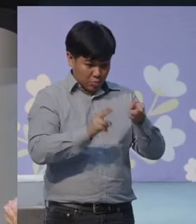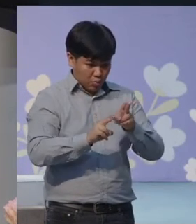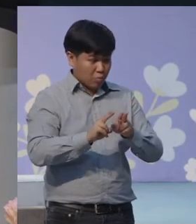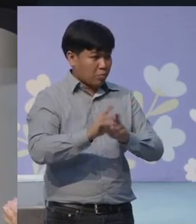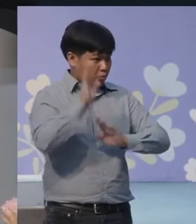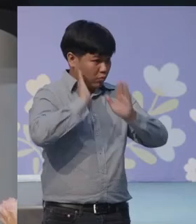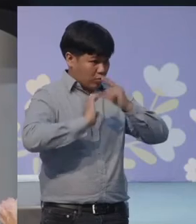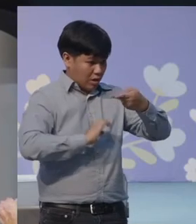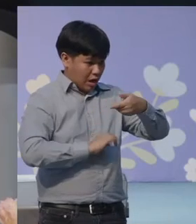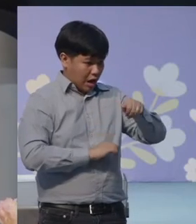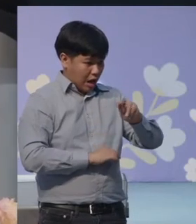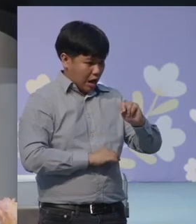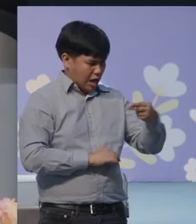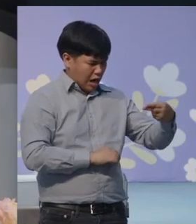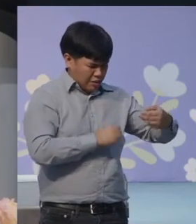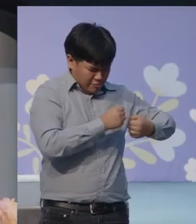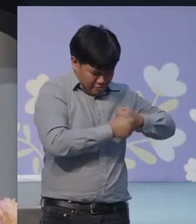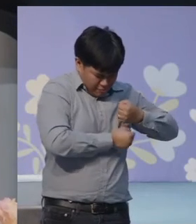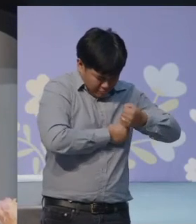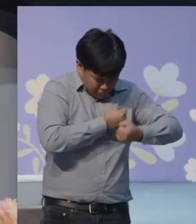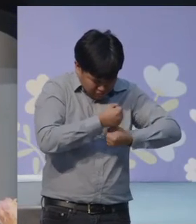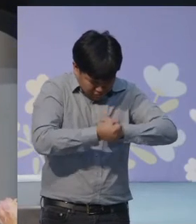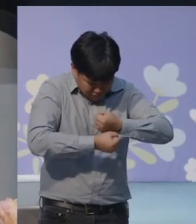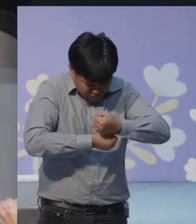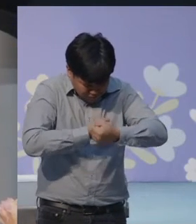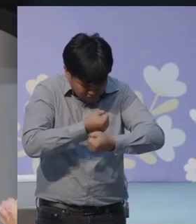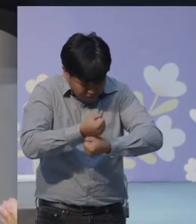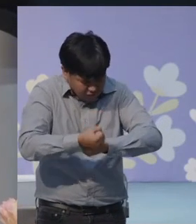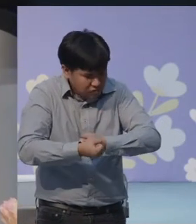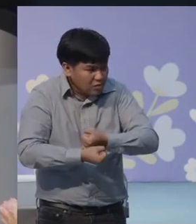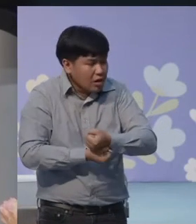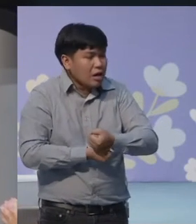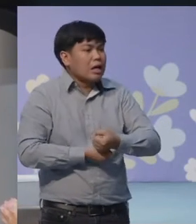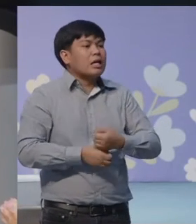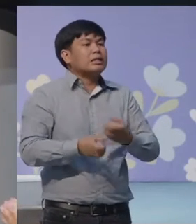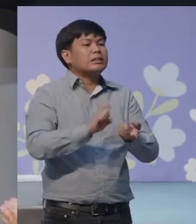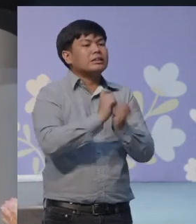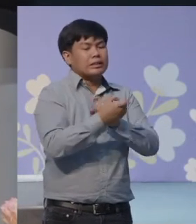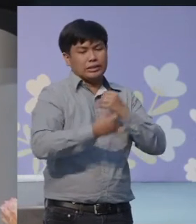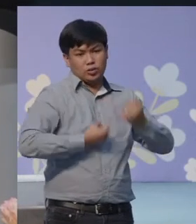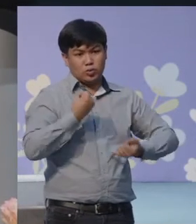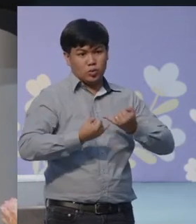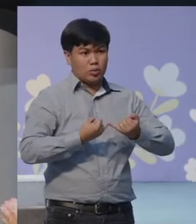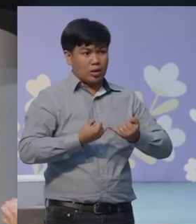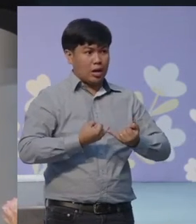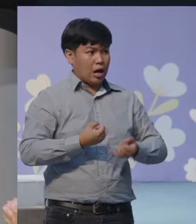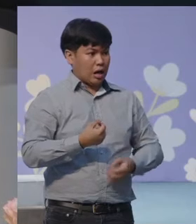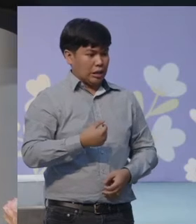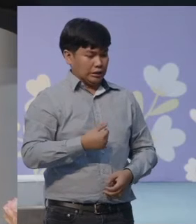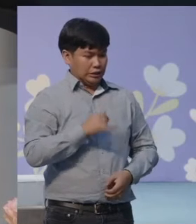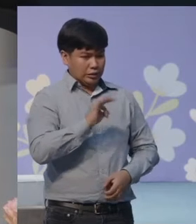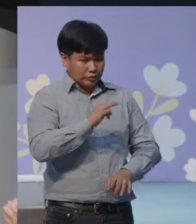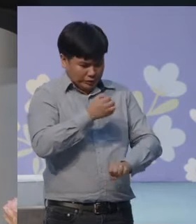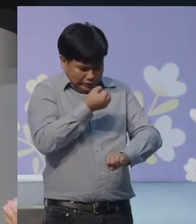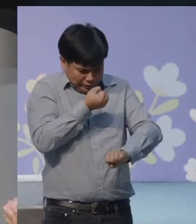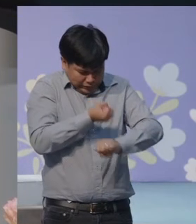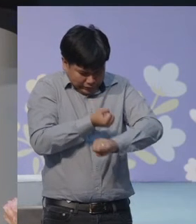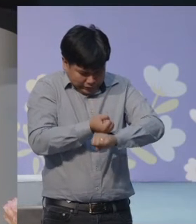Ang mahirap, magkakaroon ng pangangailangan. ang mga